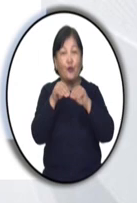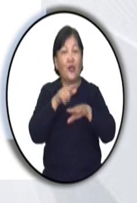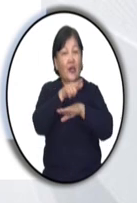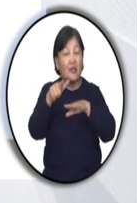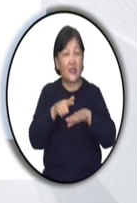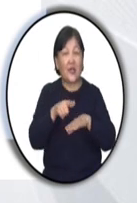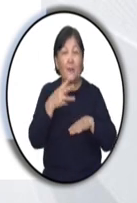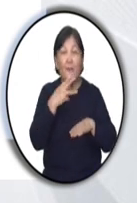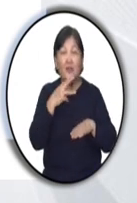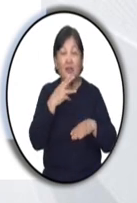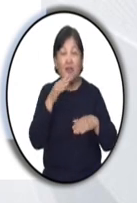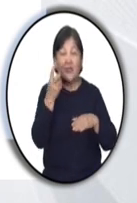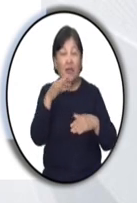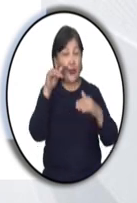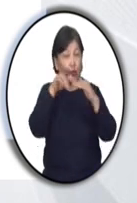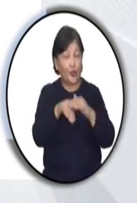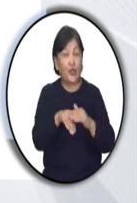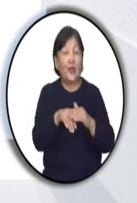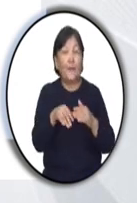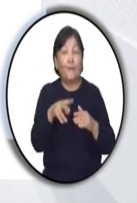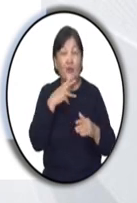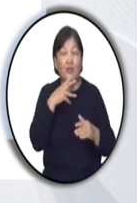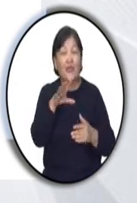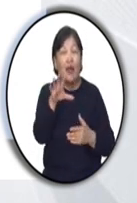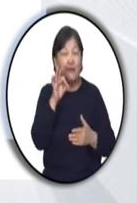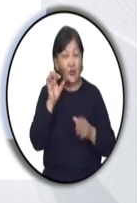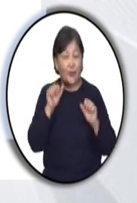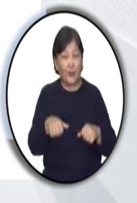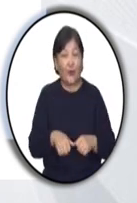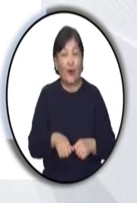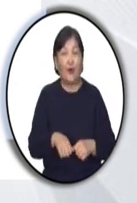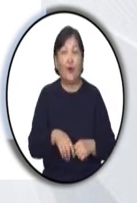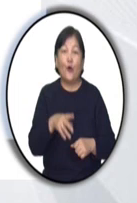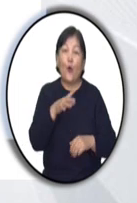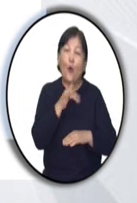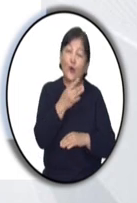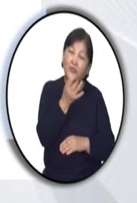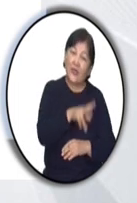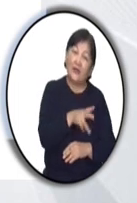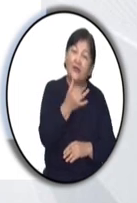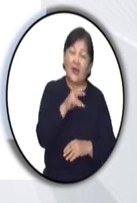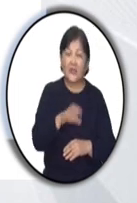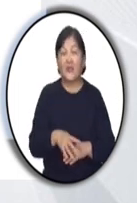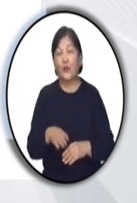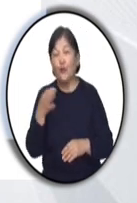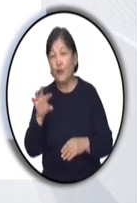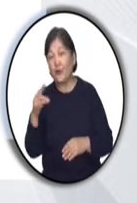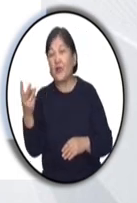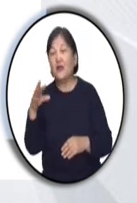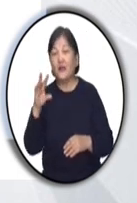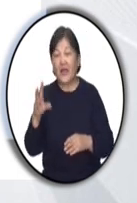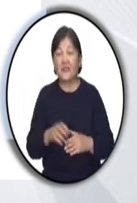гайлийн ерөнхий газрын статистикийн мэдээллийн санал руу нэвтэрч энэ холбогдох мэдээлэл аваарай. А, хэрвээ чи урсгал данс, төлбөрийн